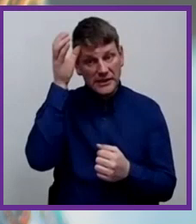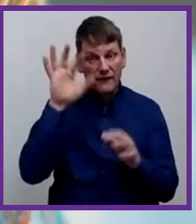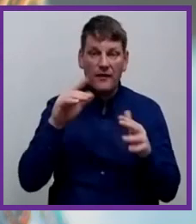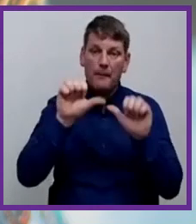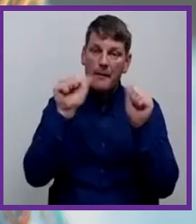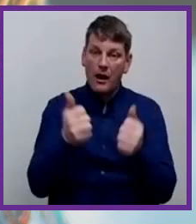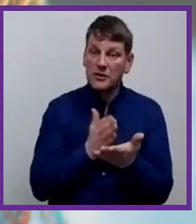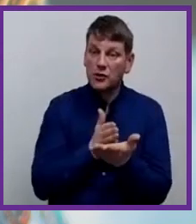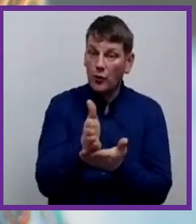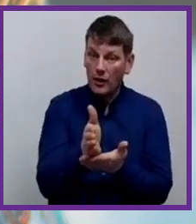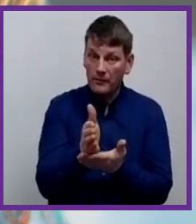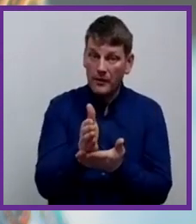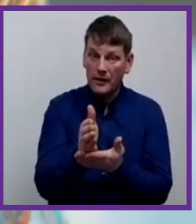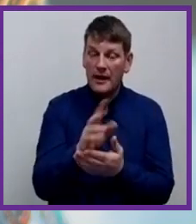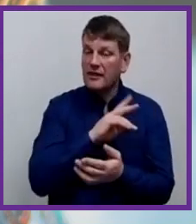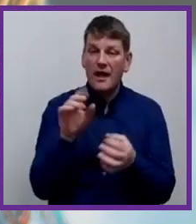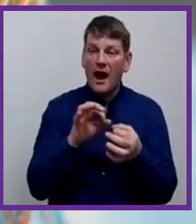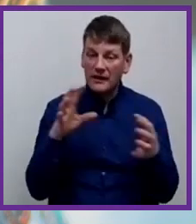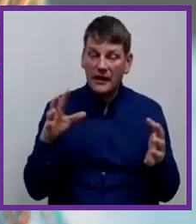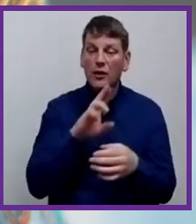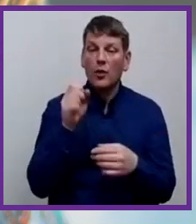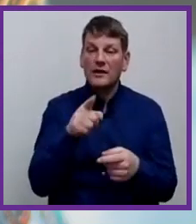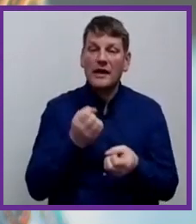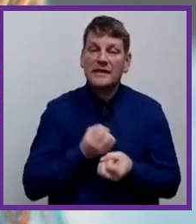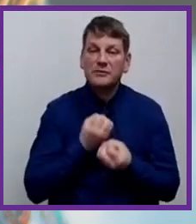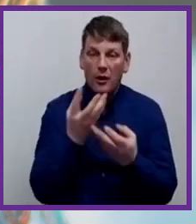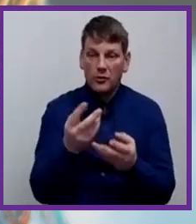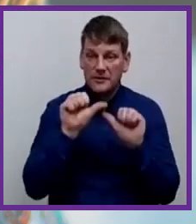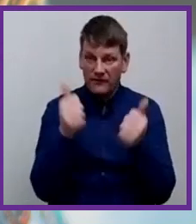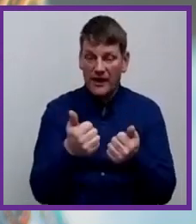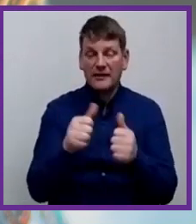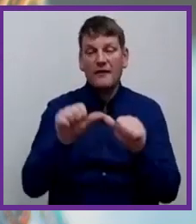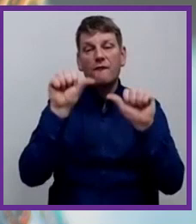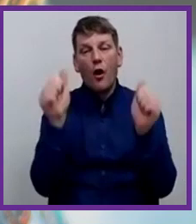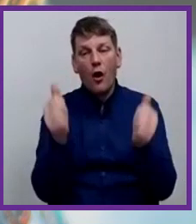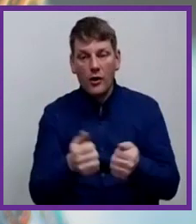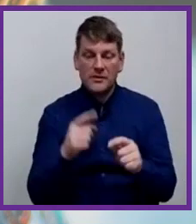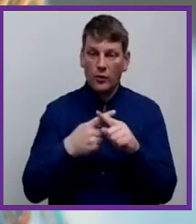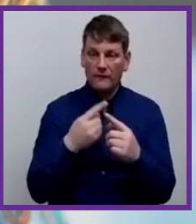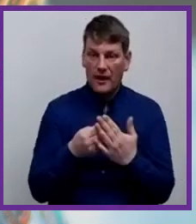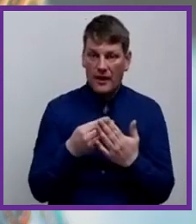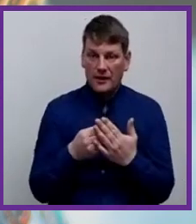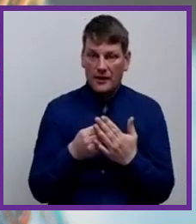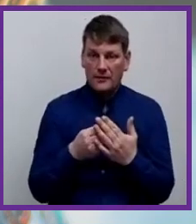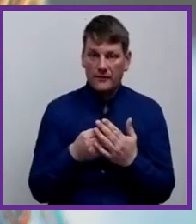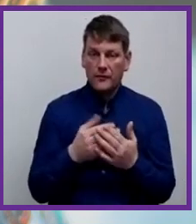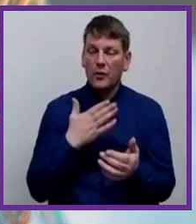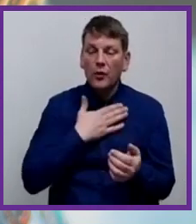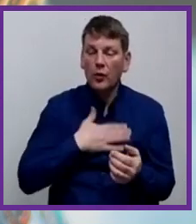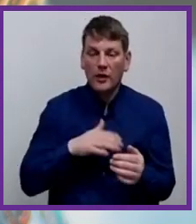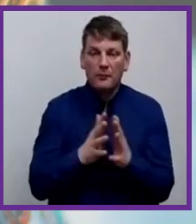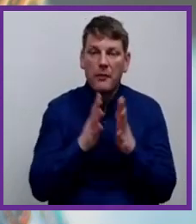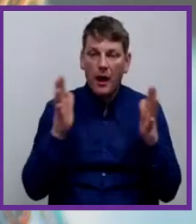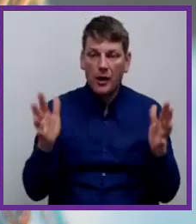mākslas jomā neatkarīgi no tā izpausmes veida, formas un vērtības. Tātad ārkārtīgi